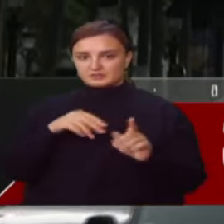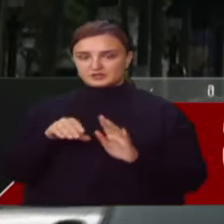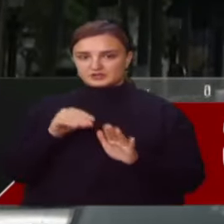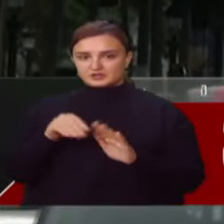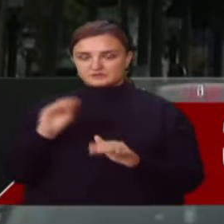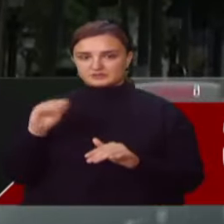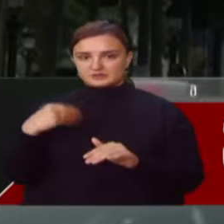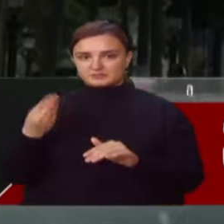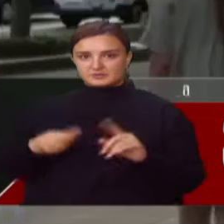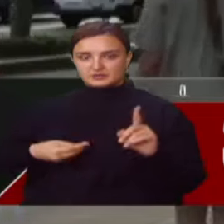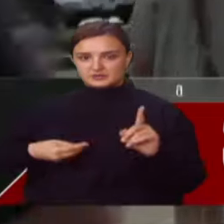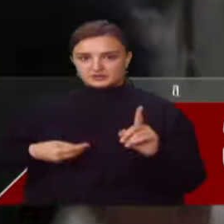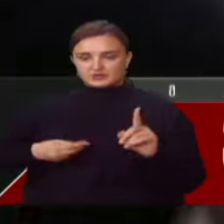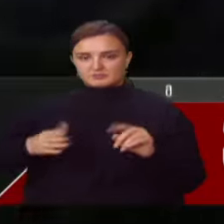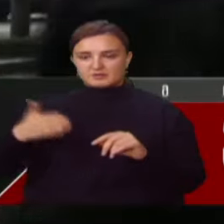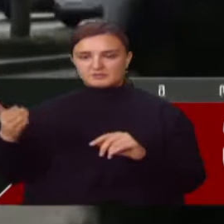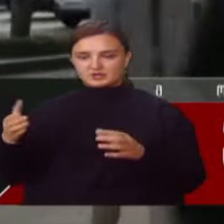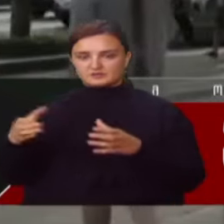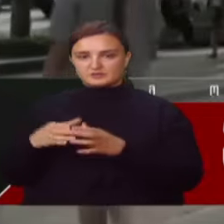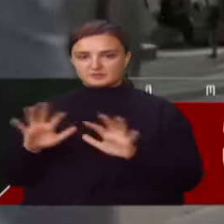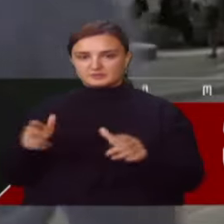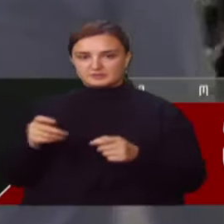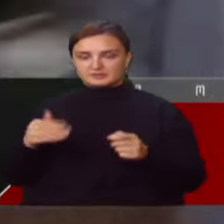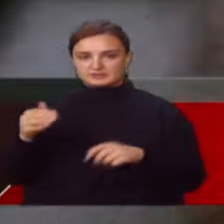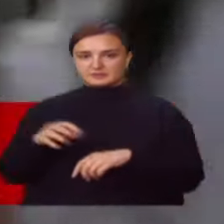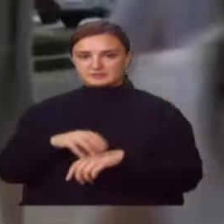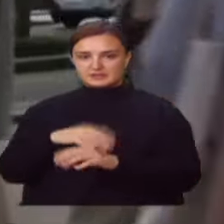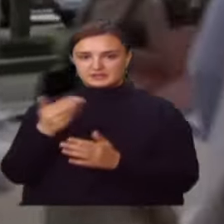არჩევნებში საფრანგეთში ულტრამემარჯვენეებმა პრეზიდენტის პარტია დაამარცხეს.